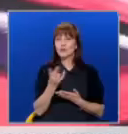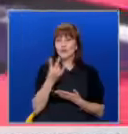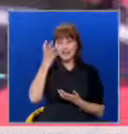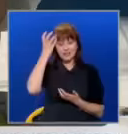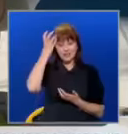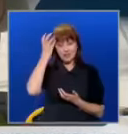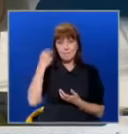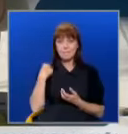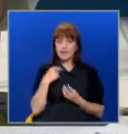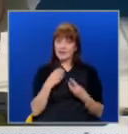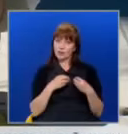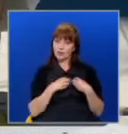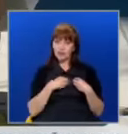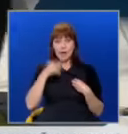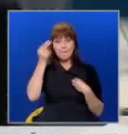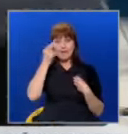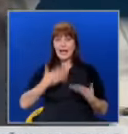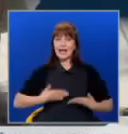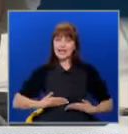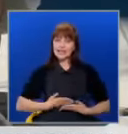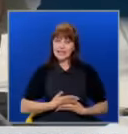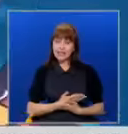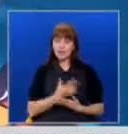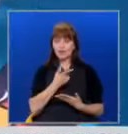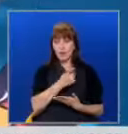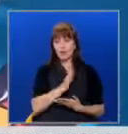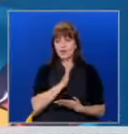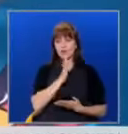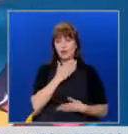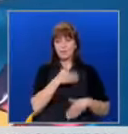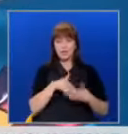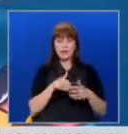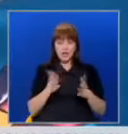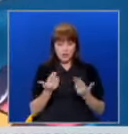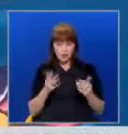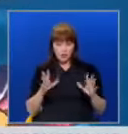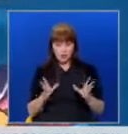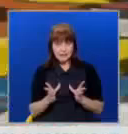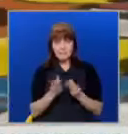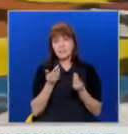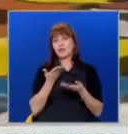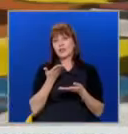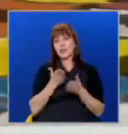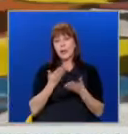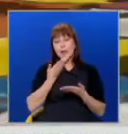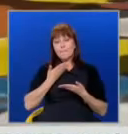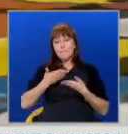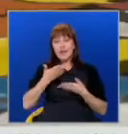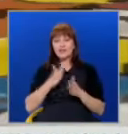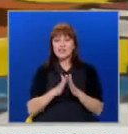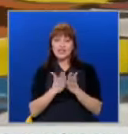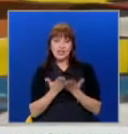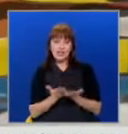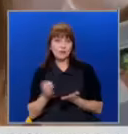Президентът увери, че България е заинтересована Република Северна Македония скоро да започне преговори за членство в Европейския съюз.